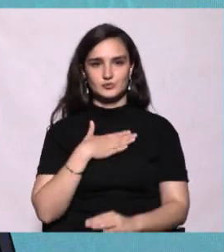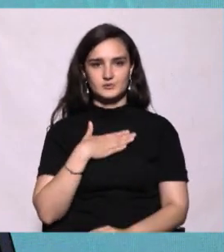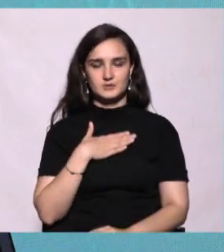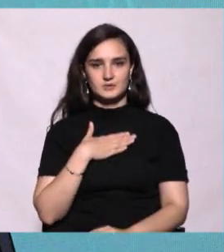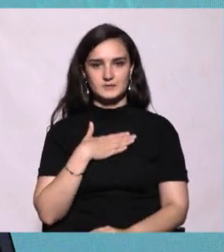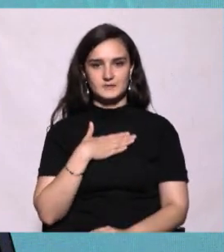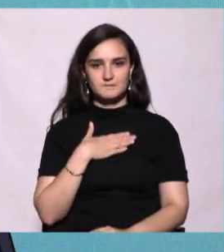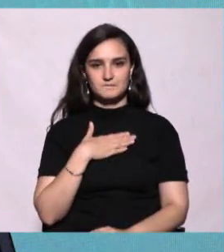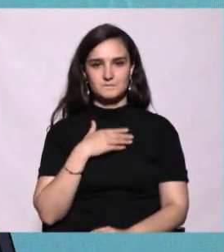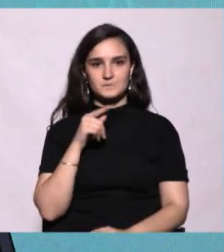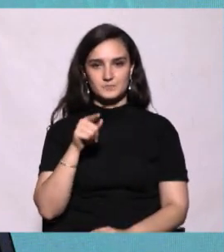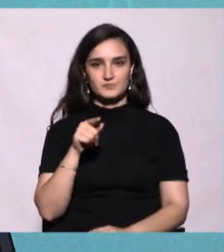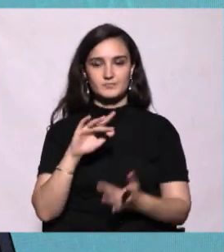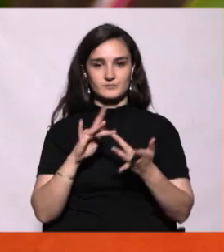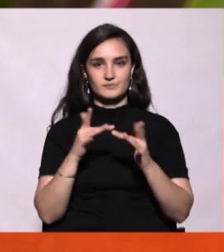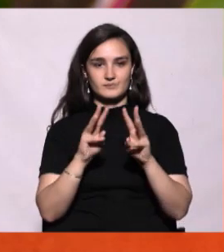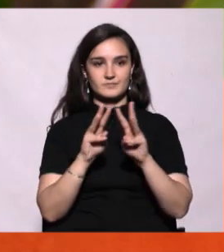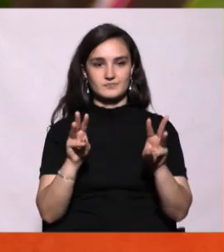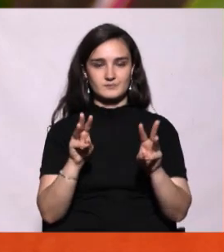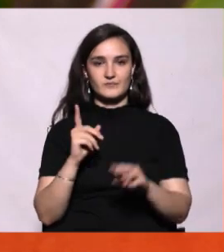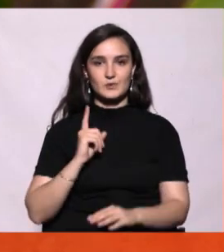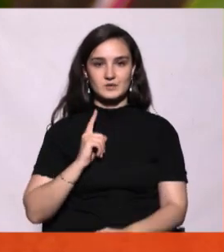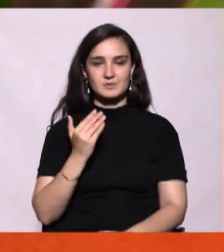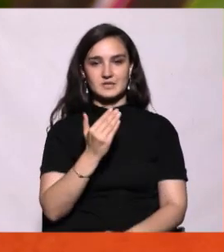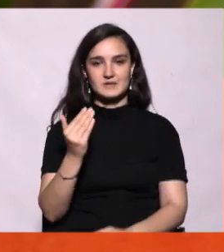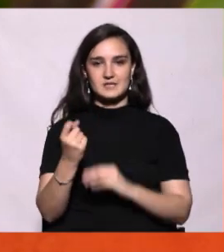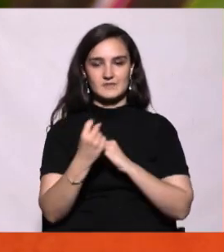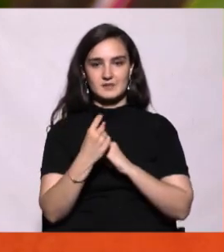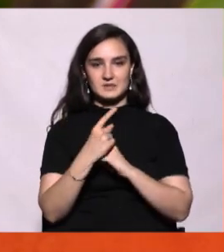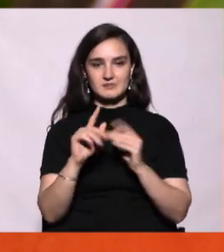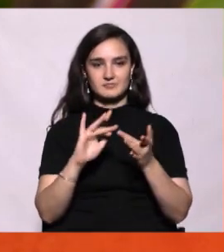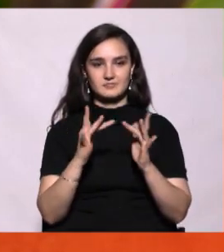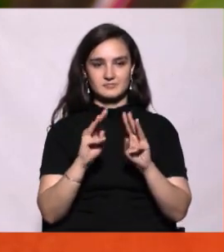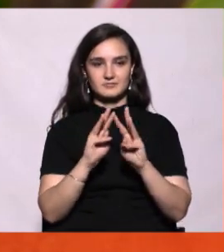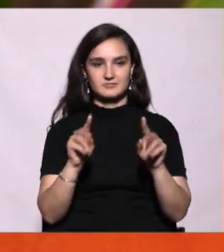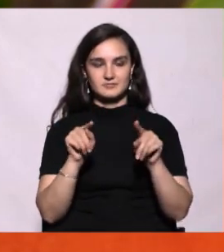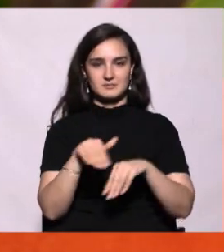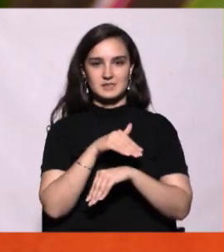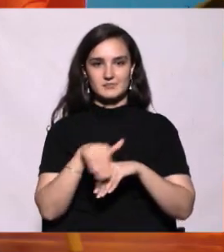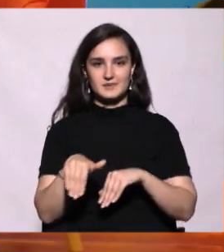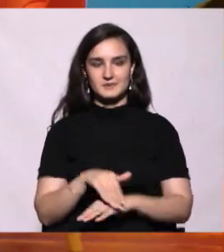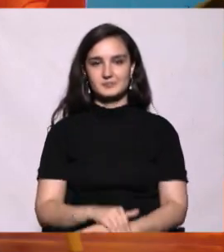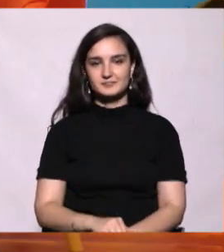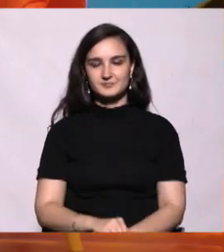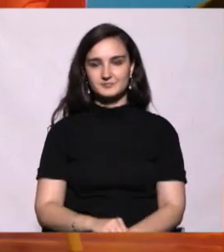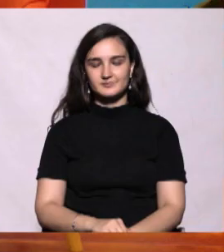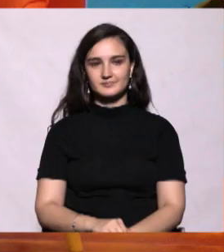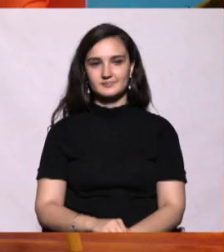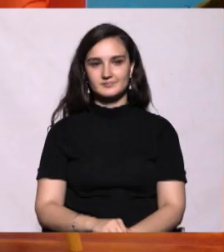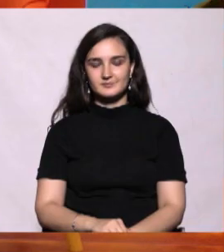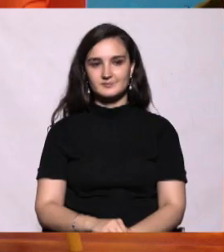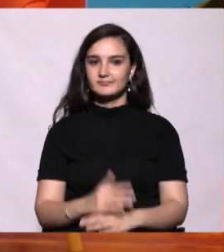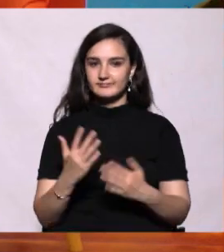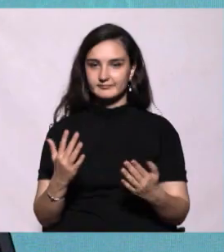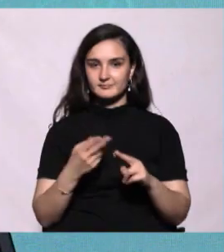the address you see on the screen. ველოდებით თქვენს დავალებებს ეკრანზე მითითებულ მისამართზე.